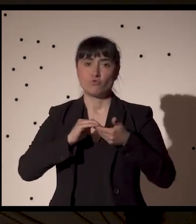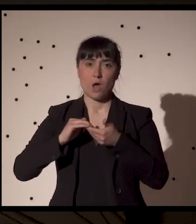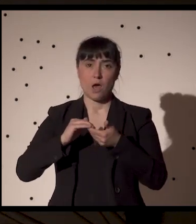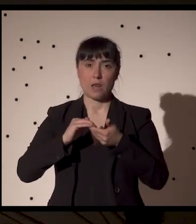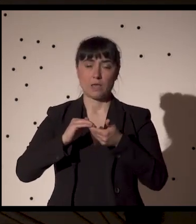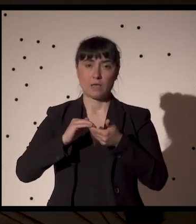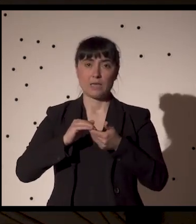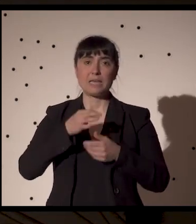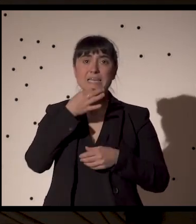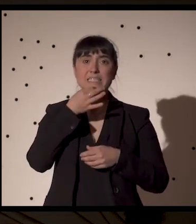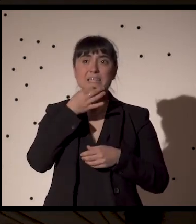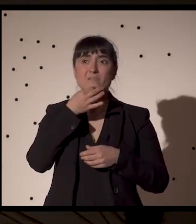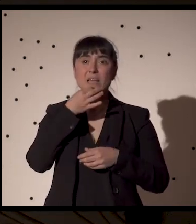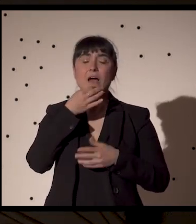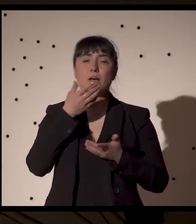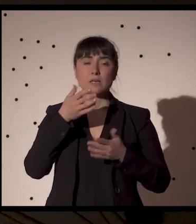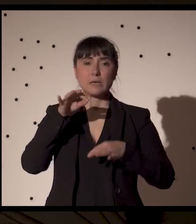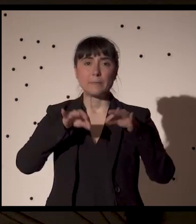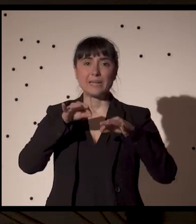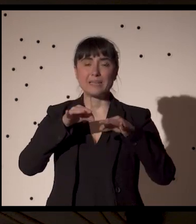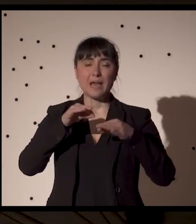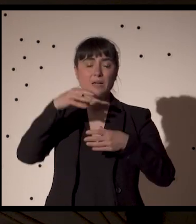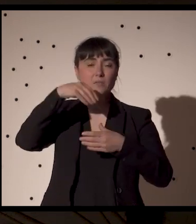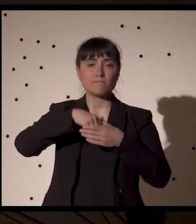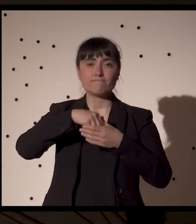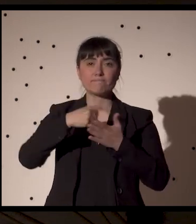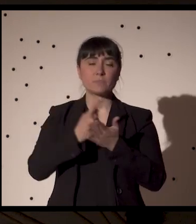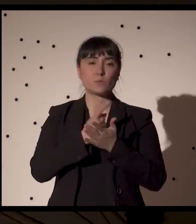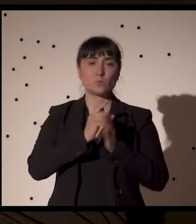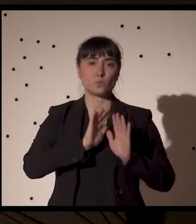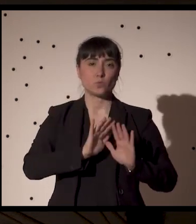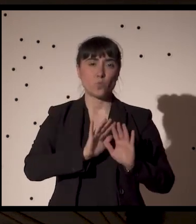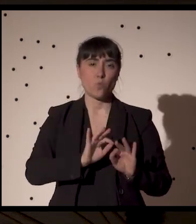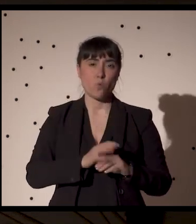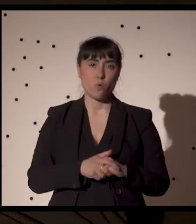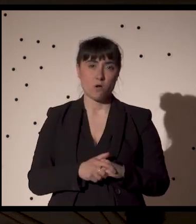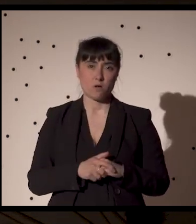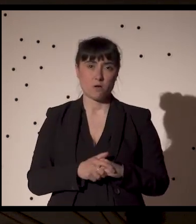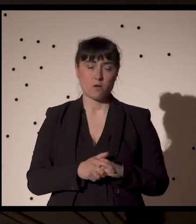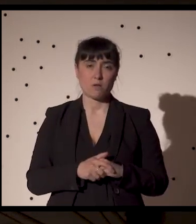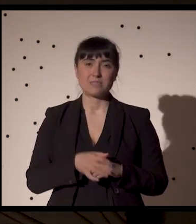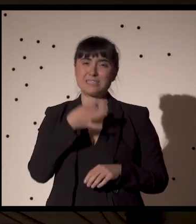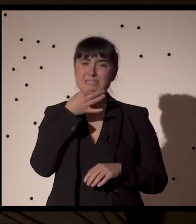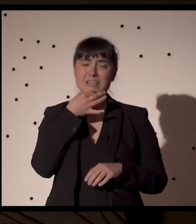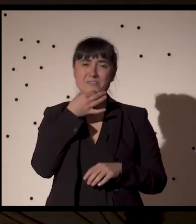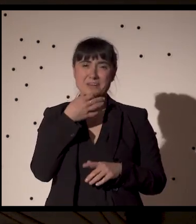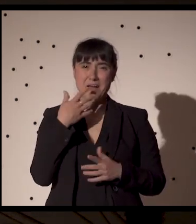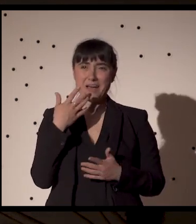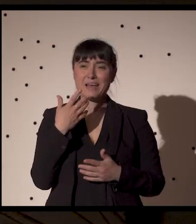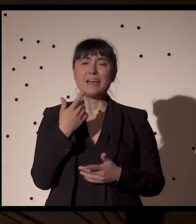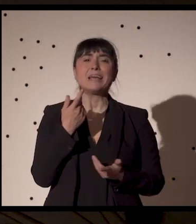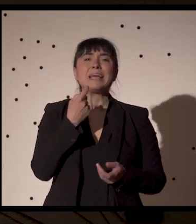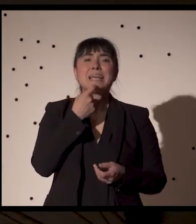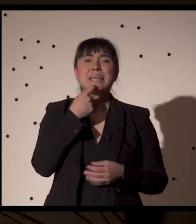è legata profilo con l'esistenza stessa di questo teatro chi l'ha fondato ha pensato ad un Teatro Civico e civile